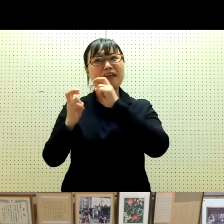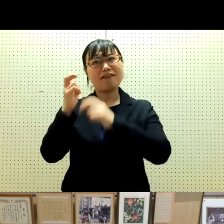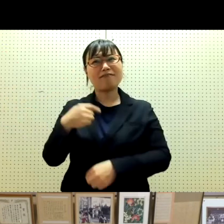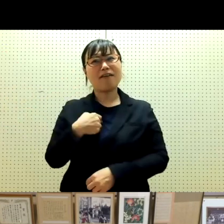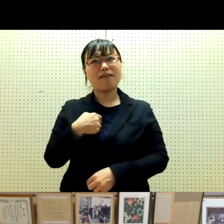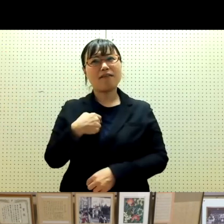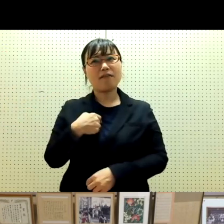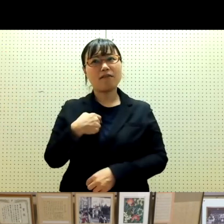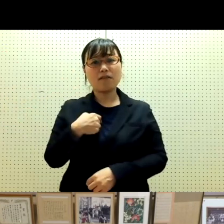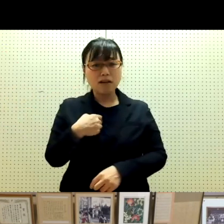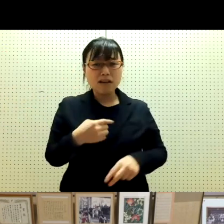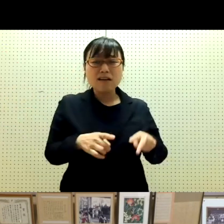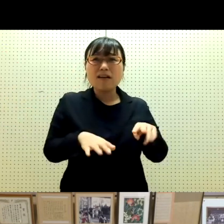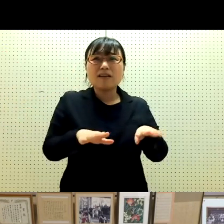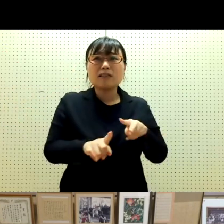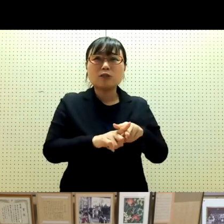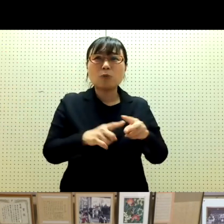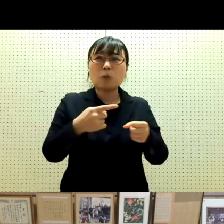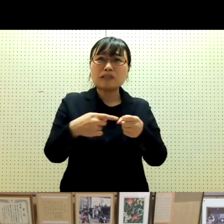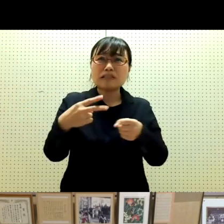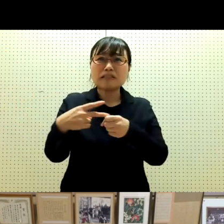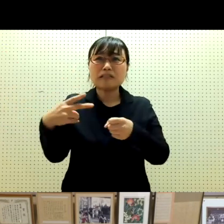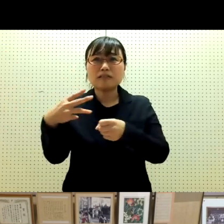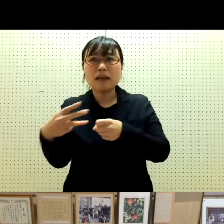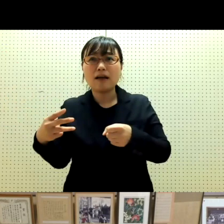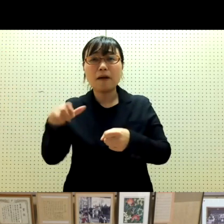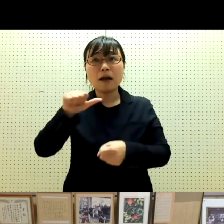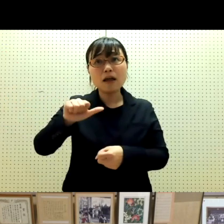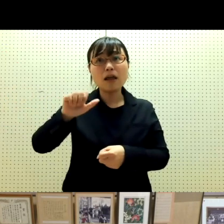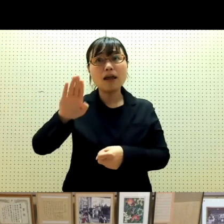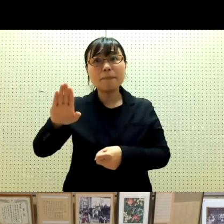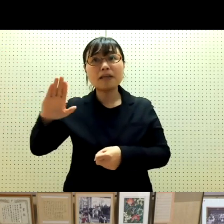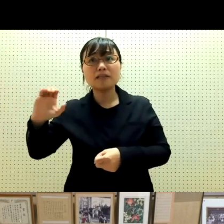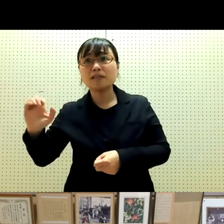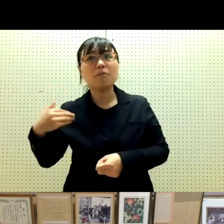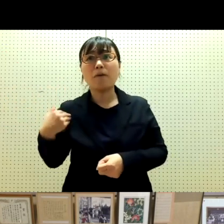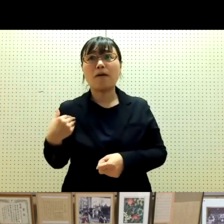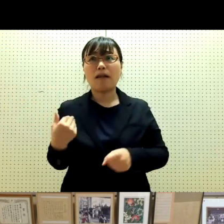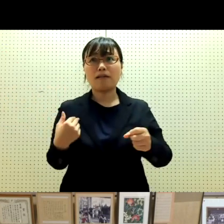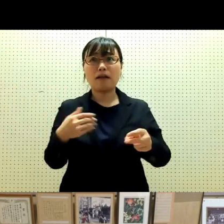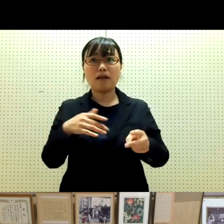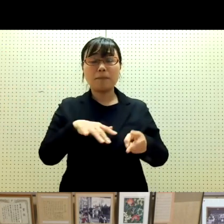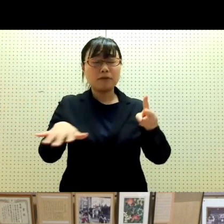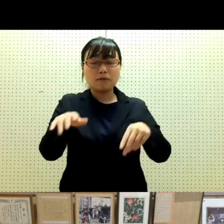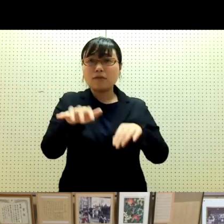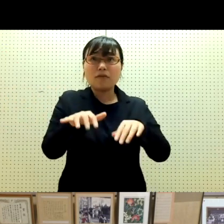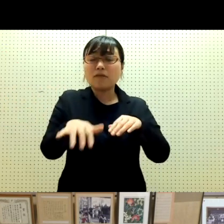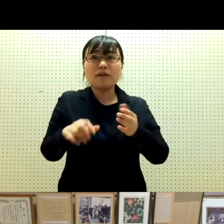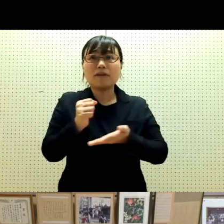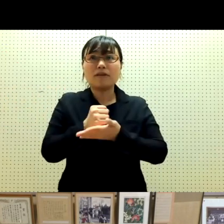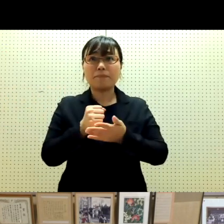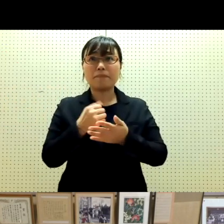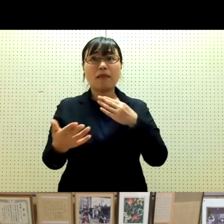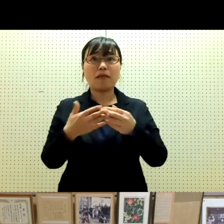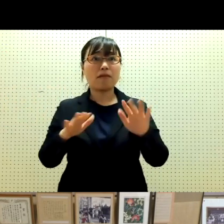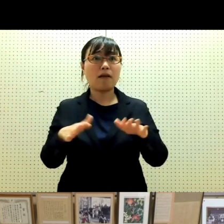アルファベットも知りませんし、パソコンに触ったこともない児童も少なくありません。低学年でもできることを考え